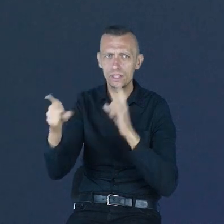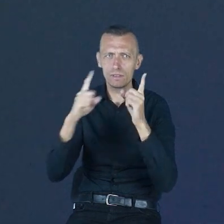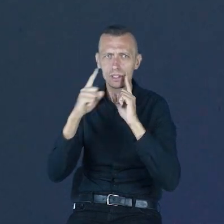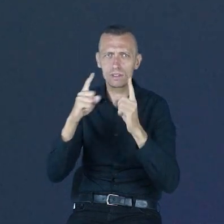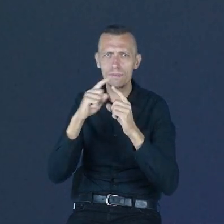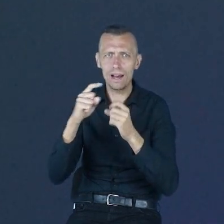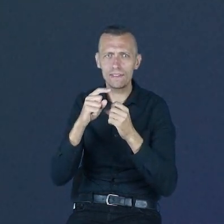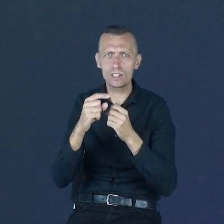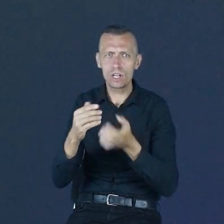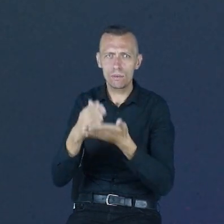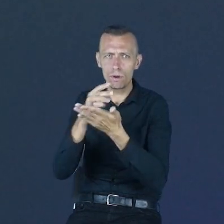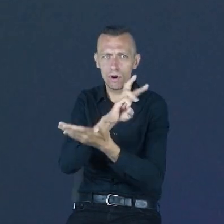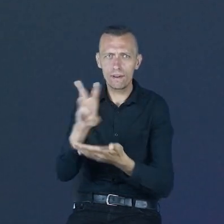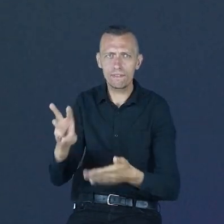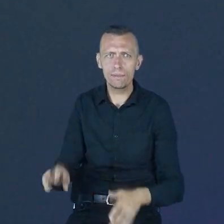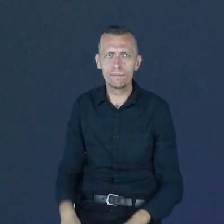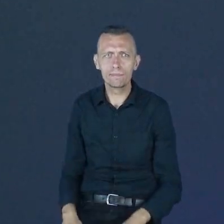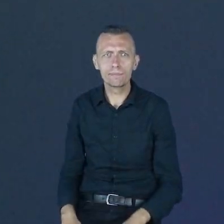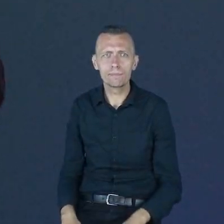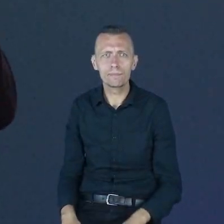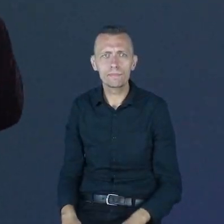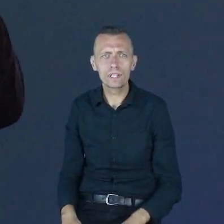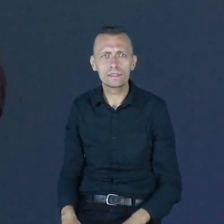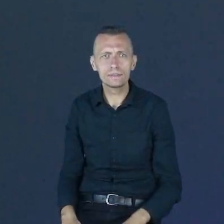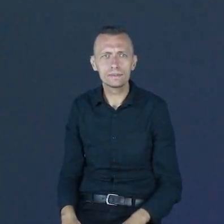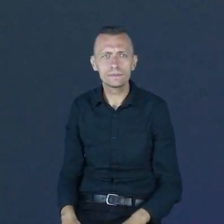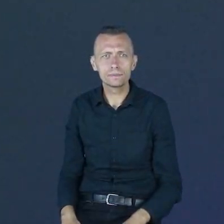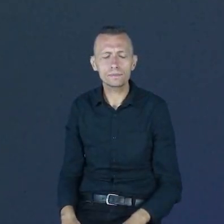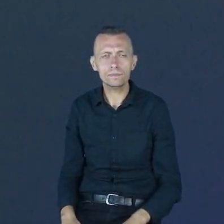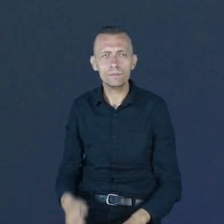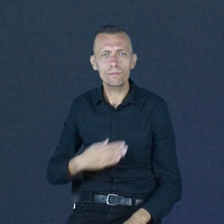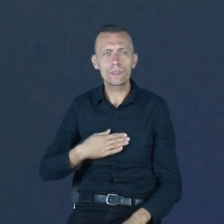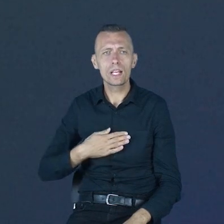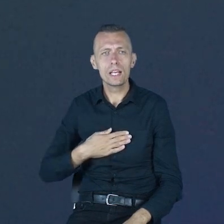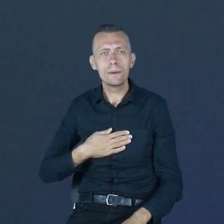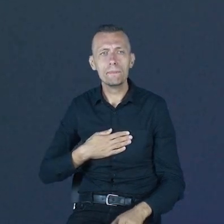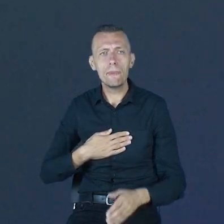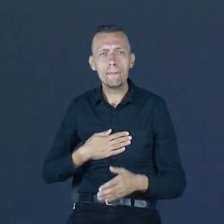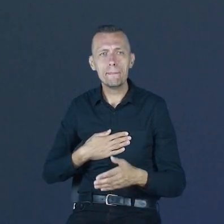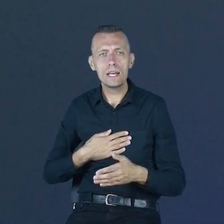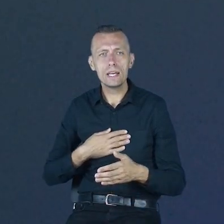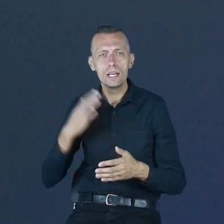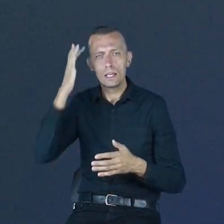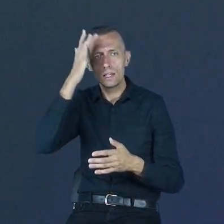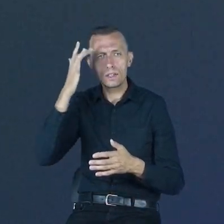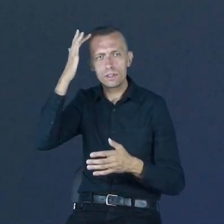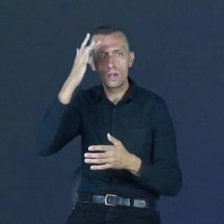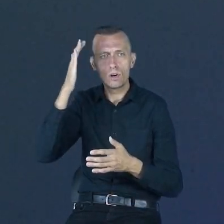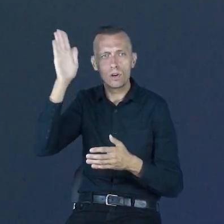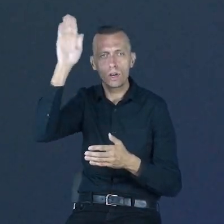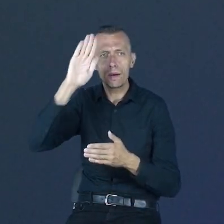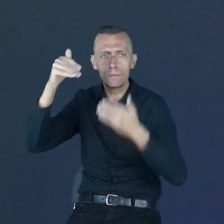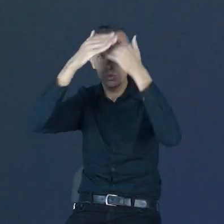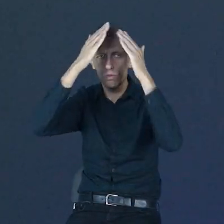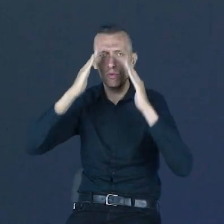Bo w ewangelicznej zasadzie jest tak, że to Bóg w swojej łasce przybliża się do człowieka, a człowiek odpowiada na jego łaskę. Ale w tym